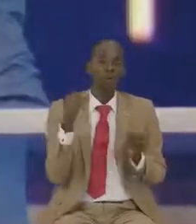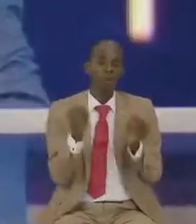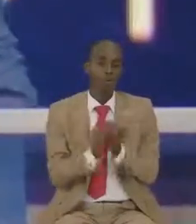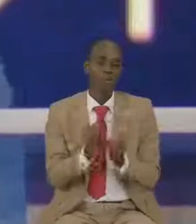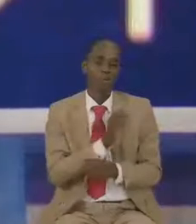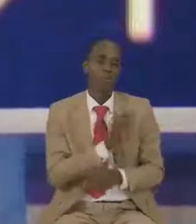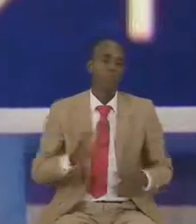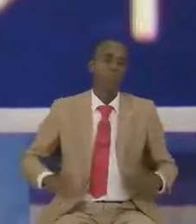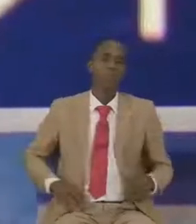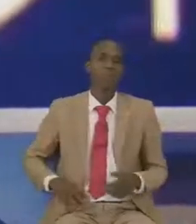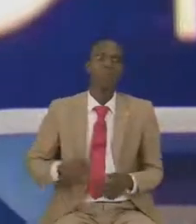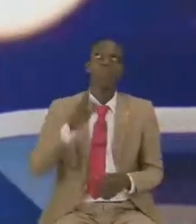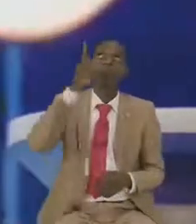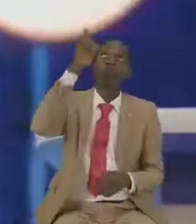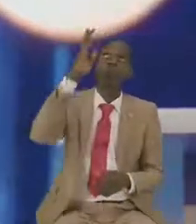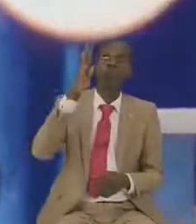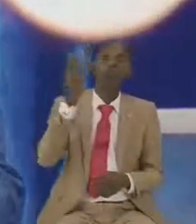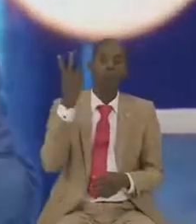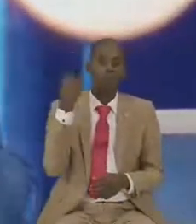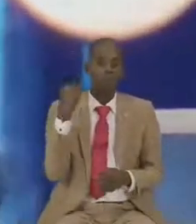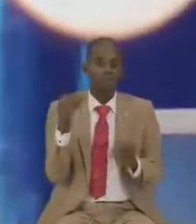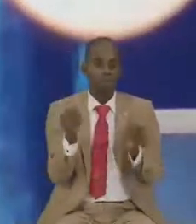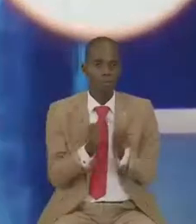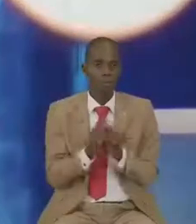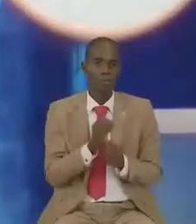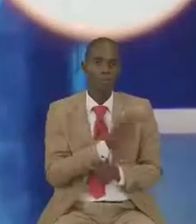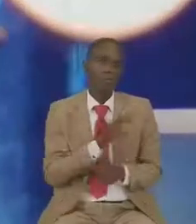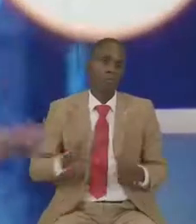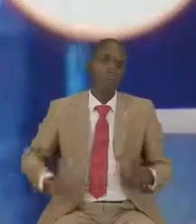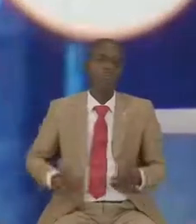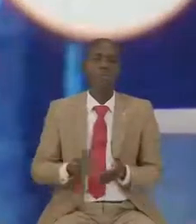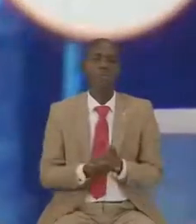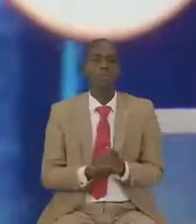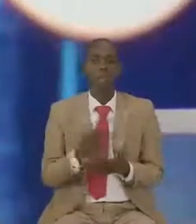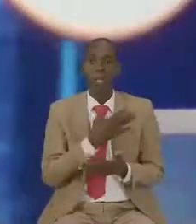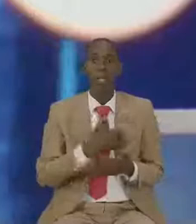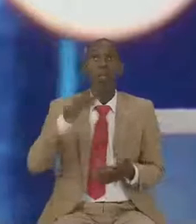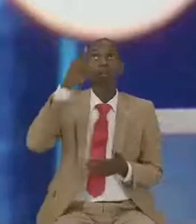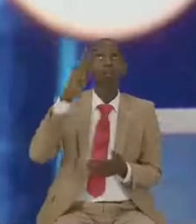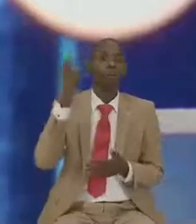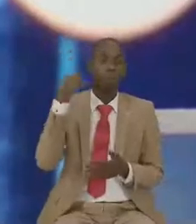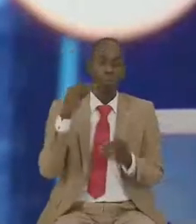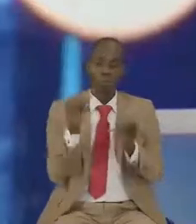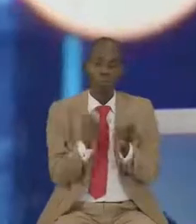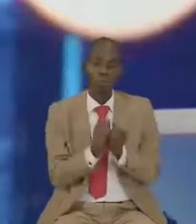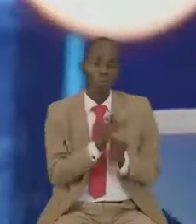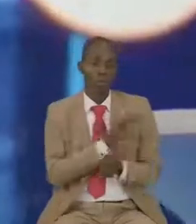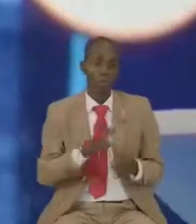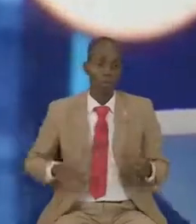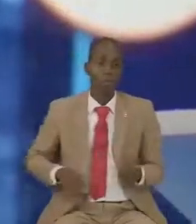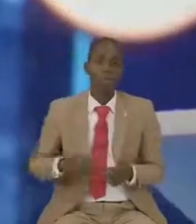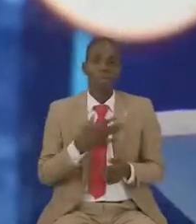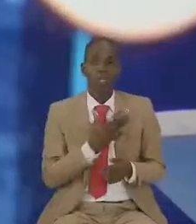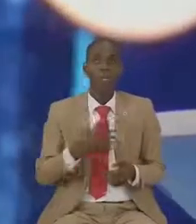Car Dieu était avec lui. Dieu était avec lui. Et